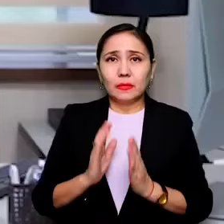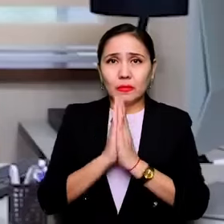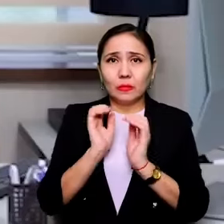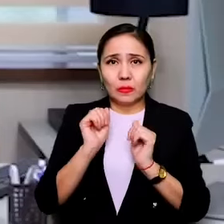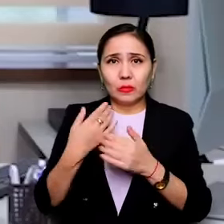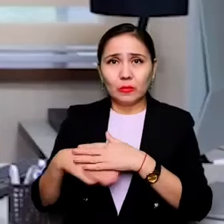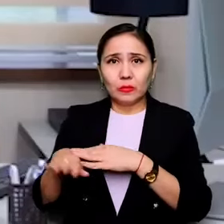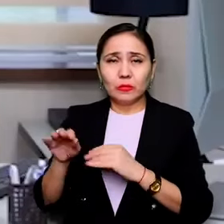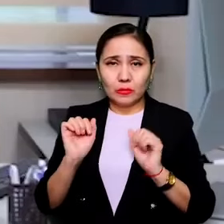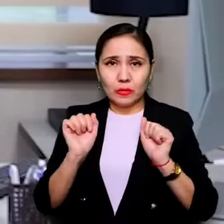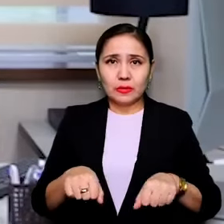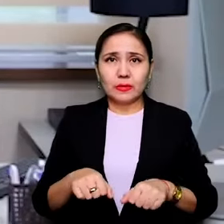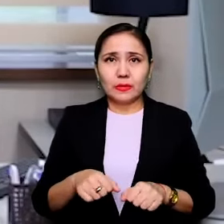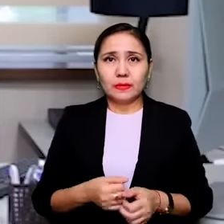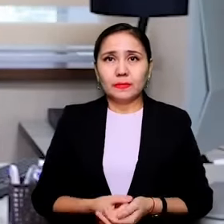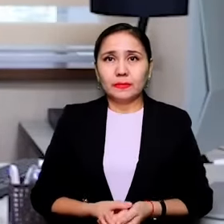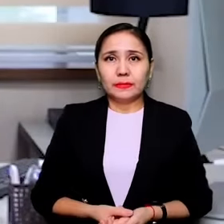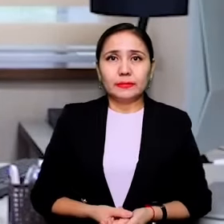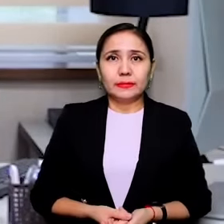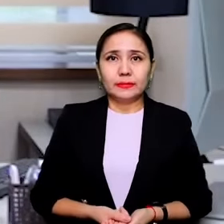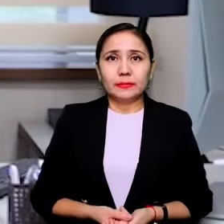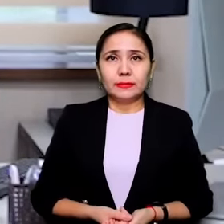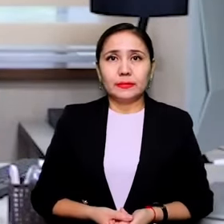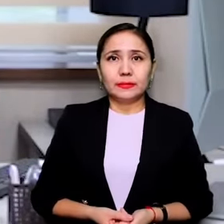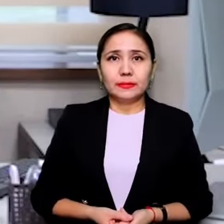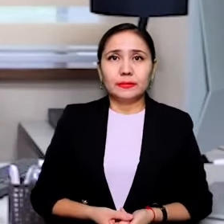bo'ladi. Bo'ladi.